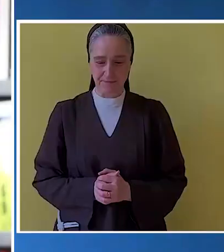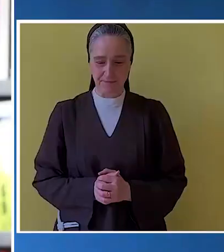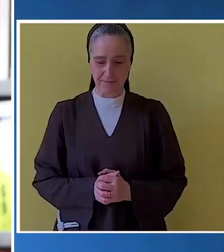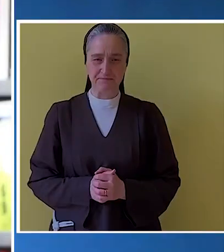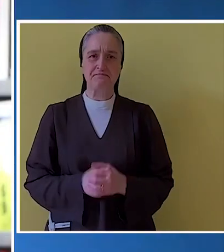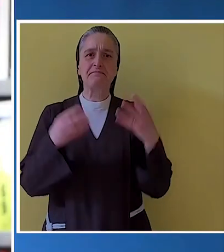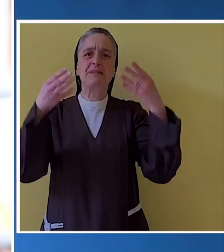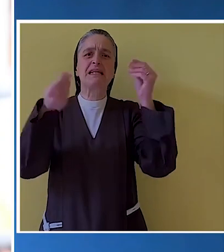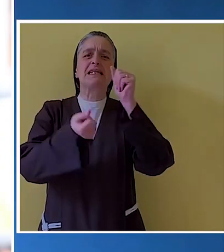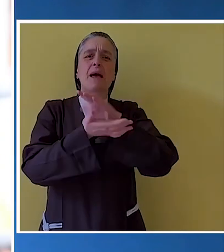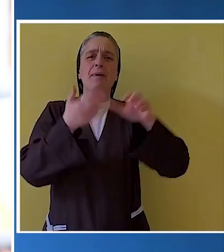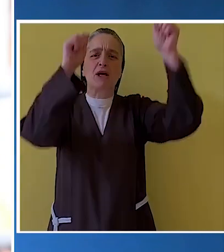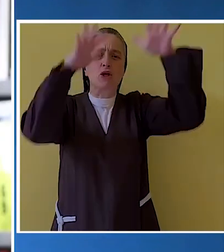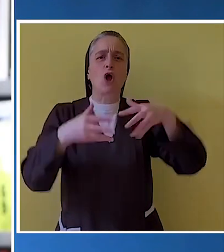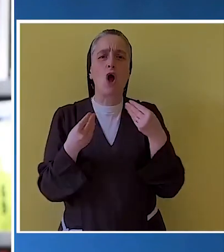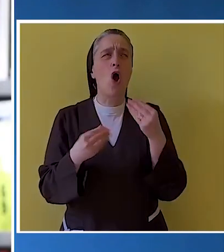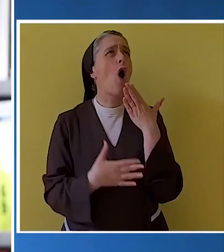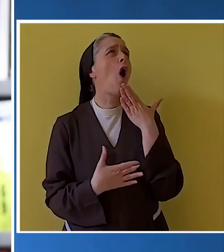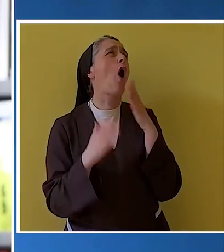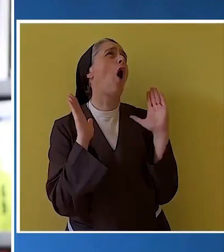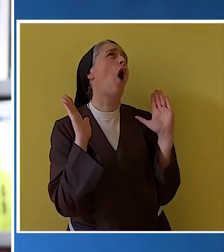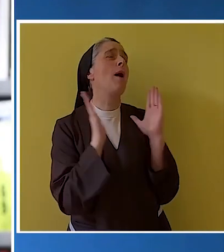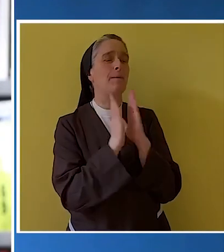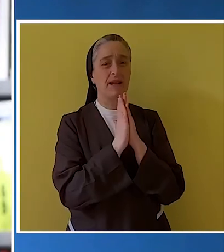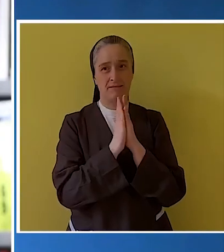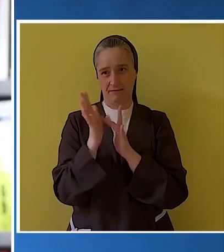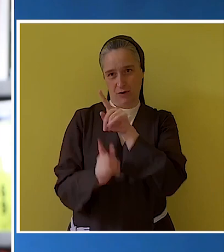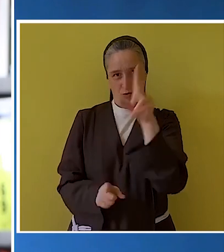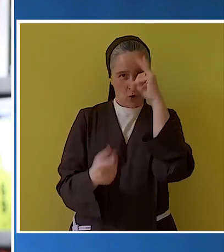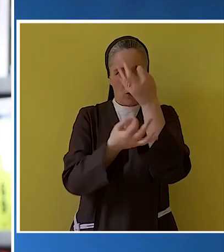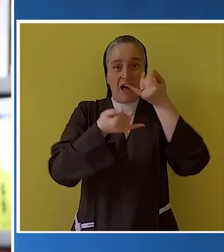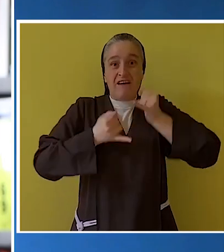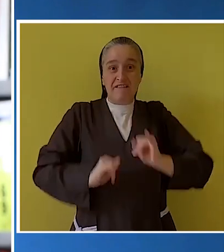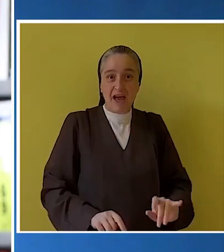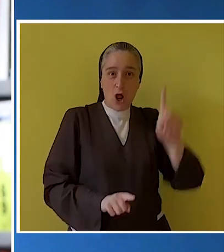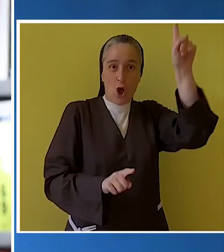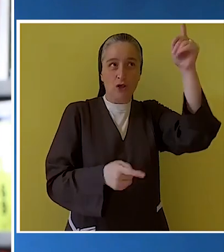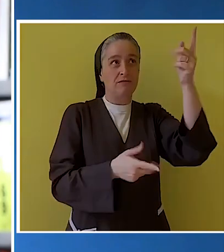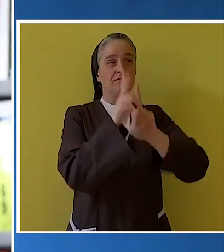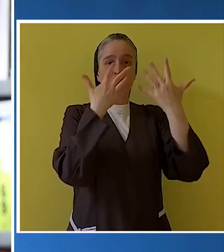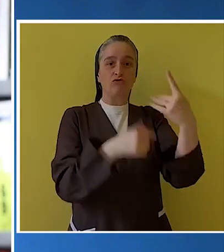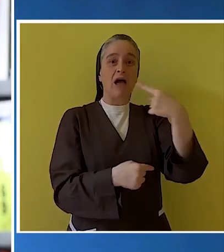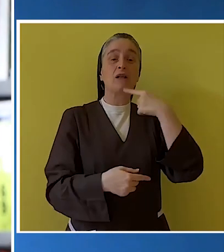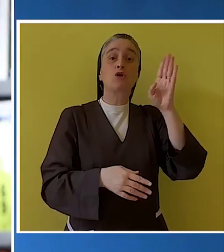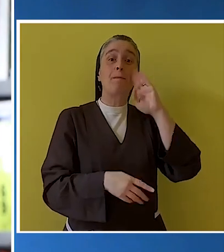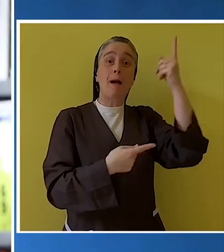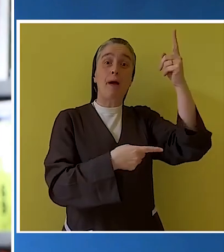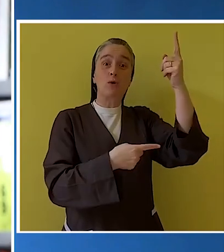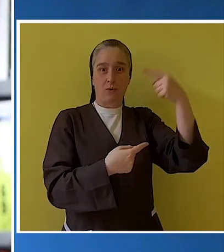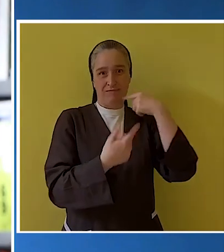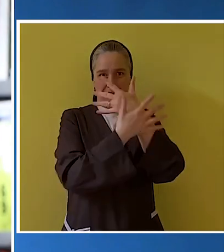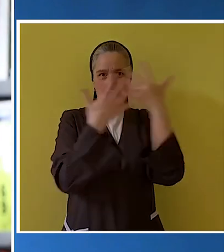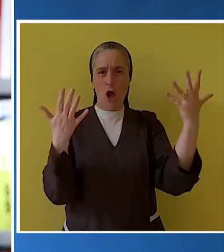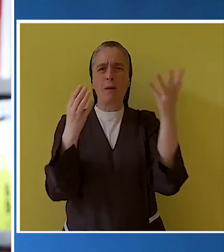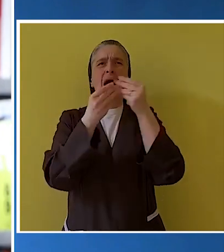Che cos'è lo Spirito Santo? Gesù, ok, lo conosciamo, è il figlio di Dio, così ci ha detto, e ci ha anche detto che Dio è il Padre. Ma lo